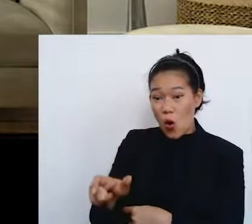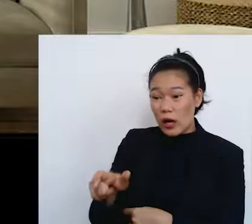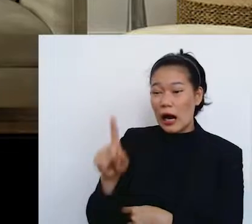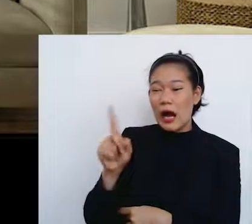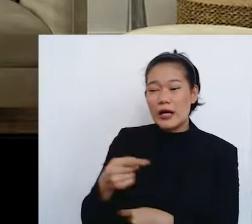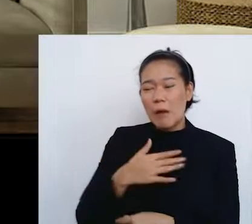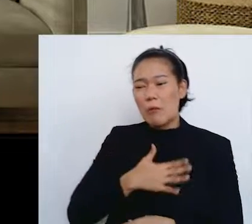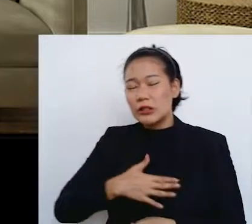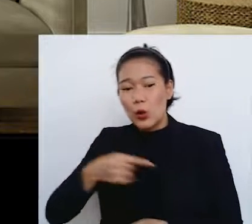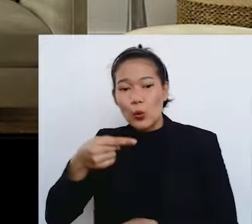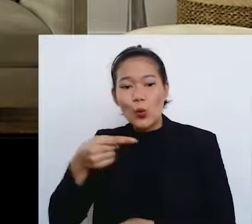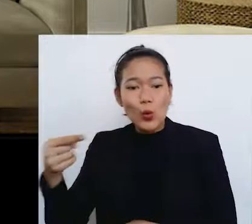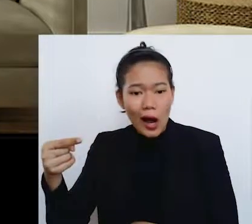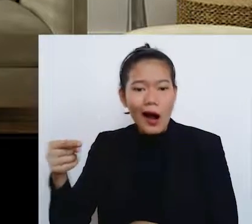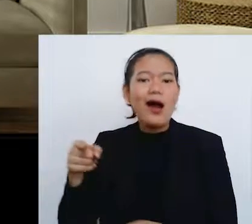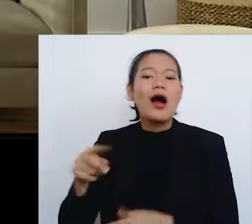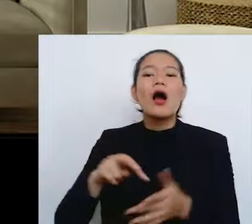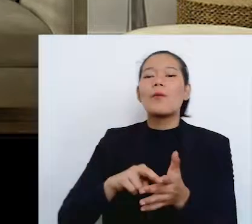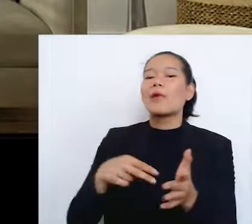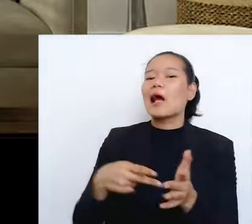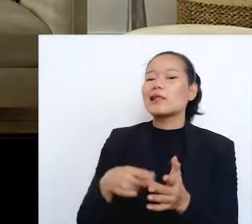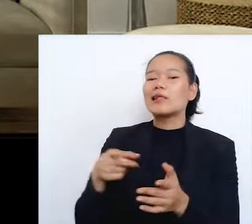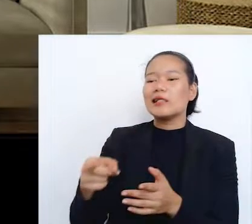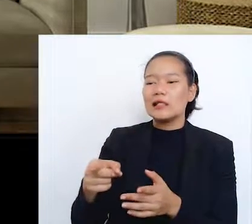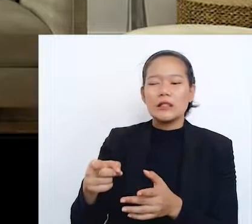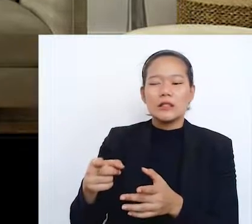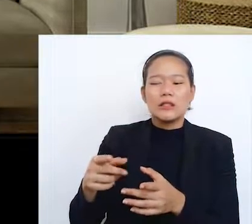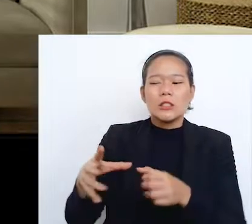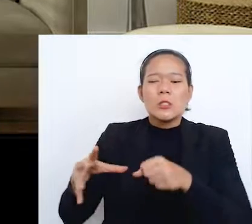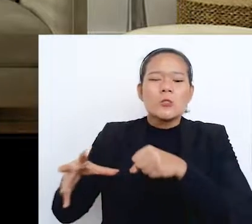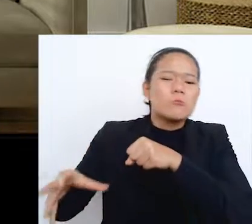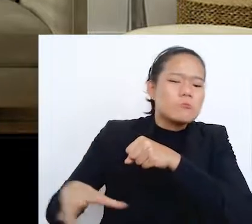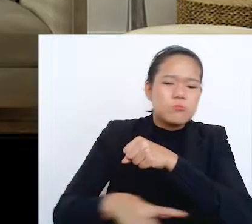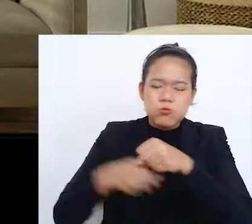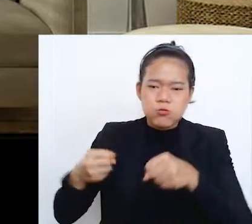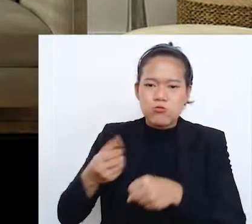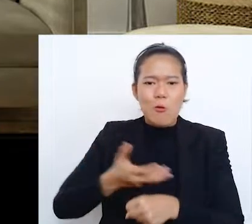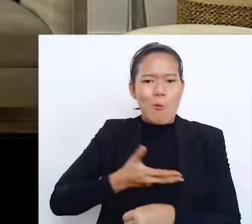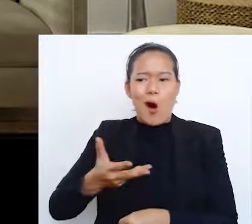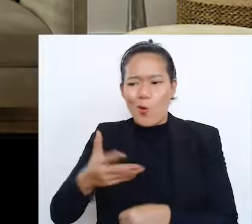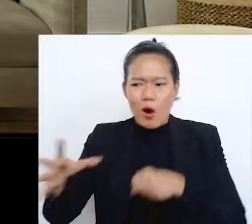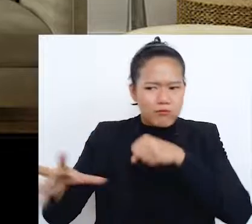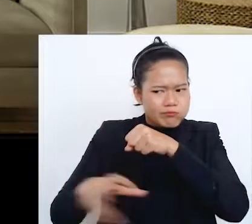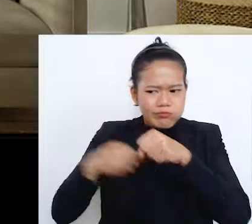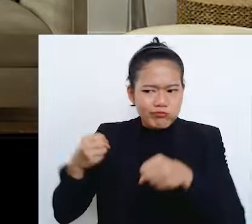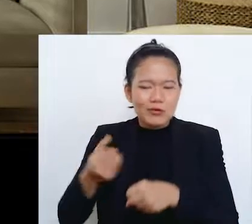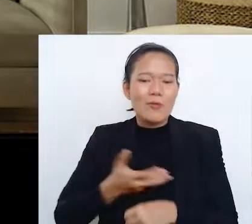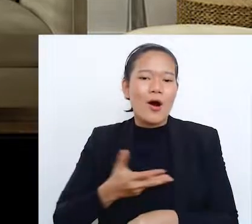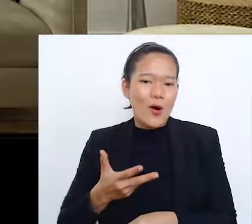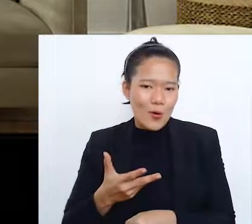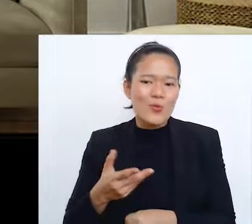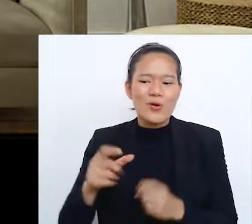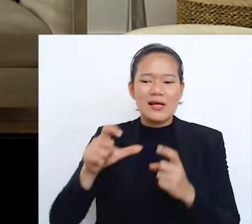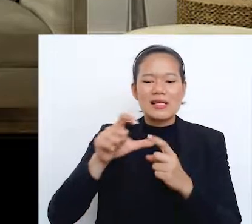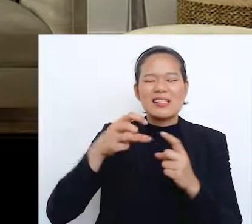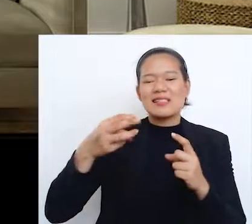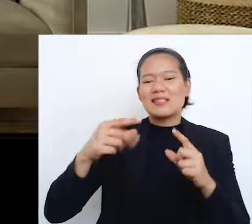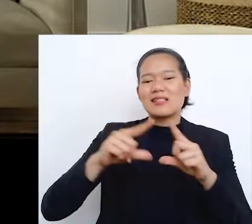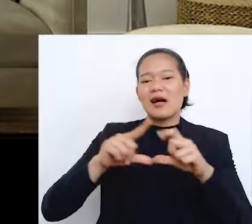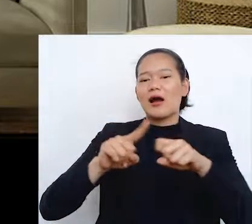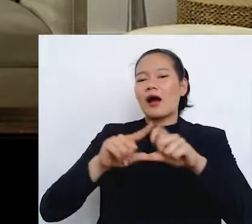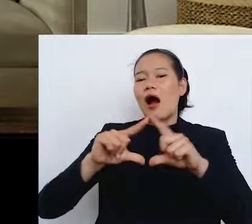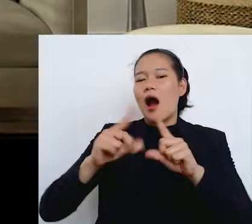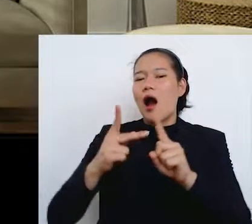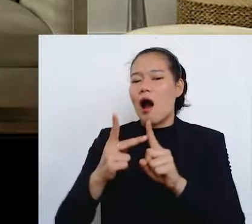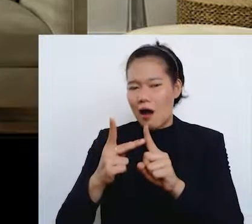yang kekurangan, sebenarnya itu semua karena keserakahan manusia. Bapak Ibu yang